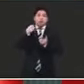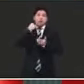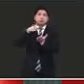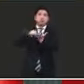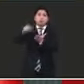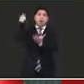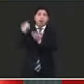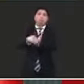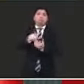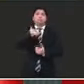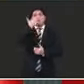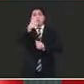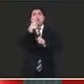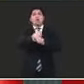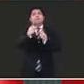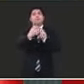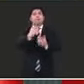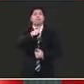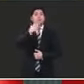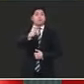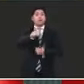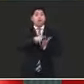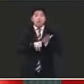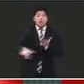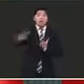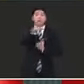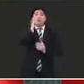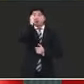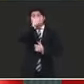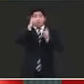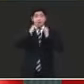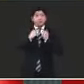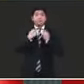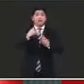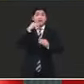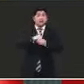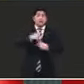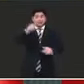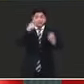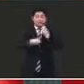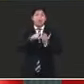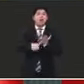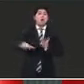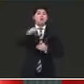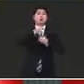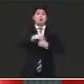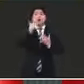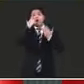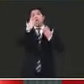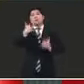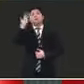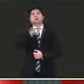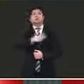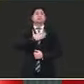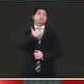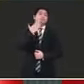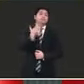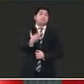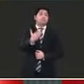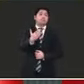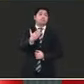sağlıyoruz Tüm bu kolaylıkların esnafımıza hayırlı olmasını diliyorum